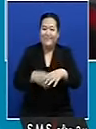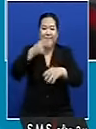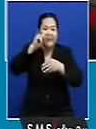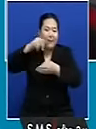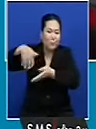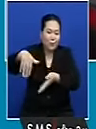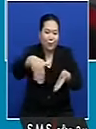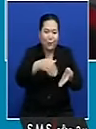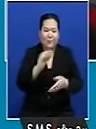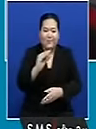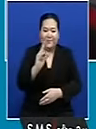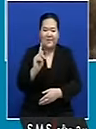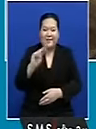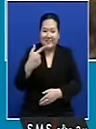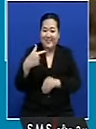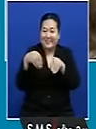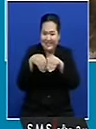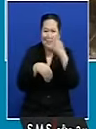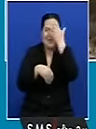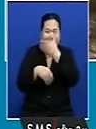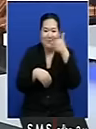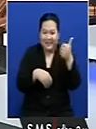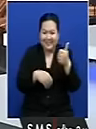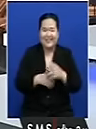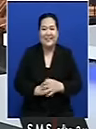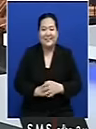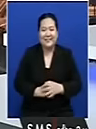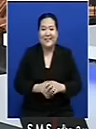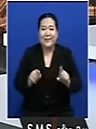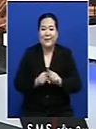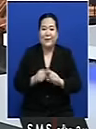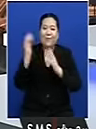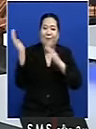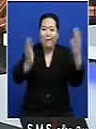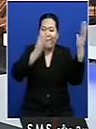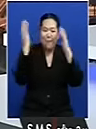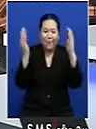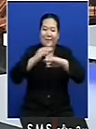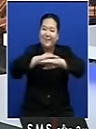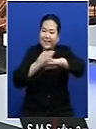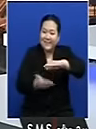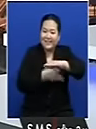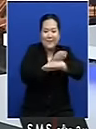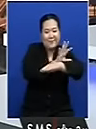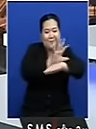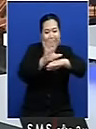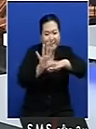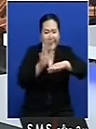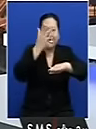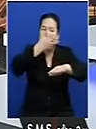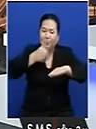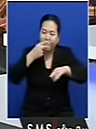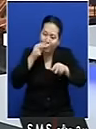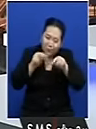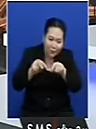ที่น่าสนใจทีเดียว คือเห็นแล้วอยากไปเลยฮะ เหมือนเรานี่เดินอยู่ในอากาศเลยนะครับรออยู่ในอากาศนะครับก็เป็นจุดชมวิวแม่น้ำโ